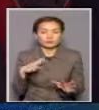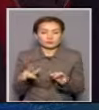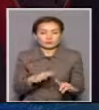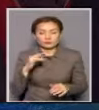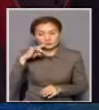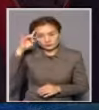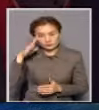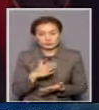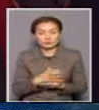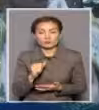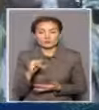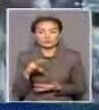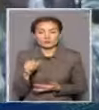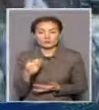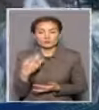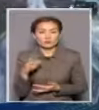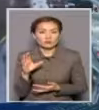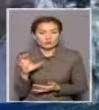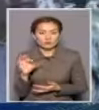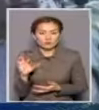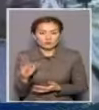деятель Казахстана Саулия Жанпиисова.